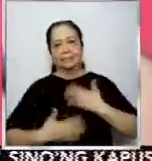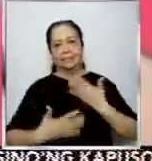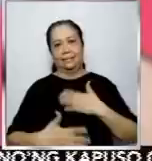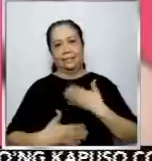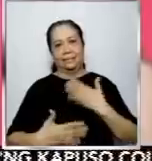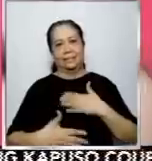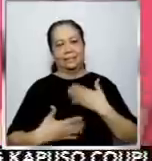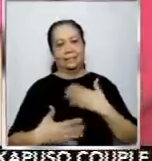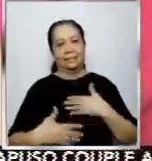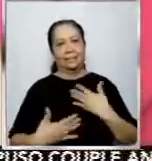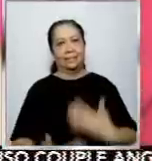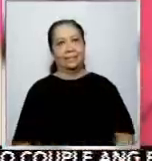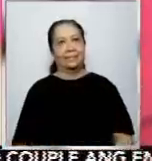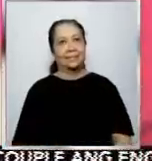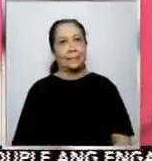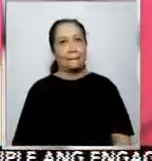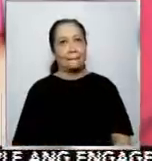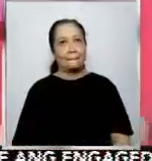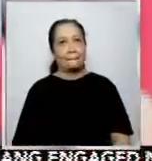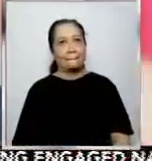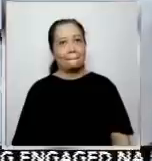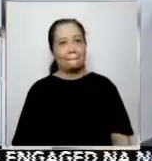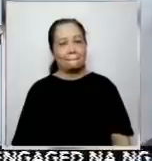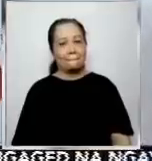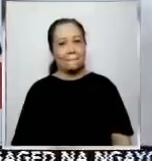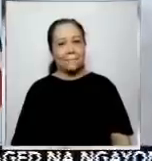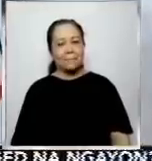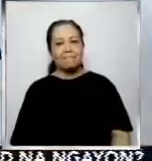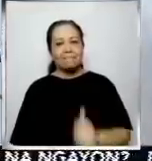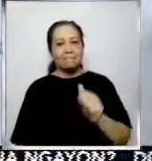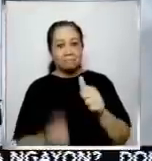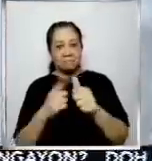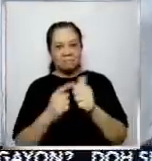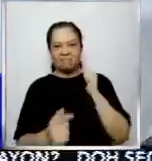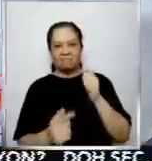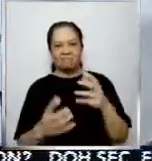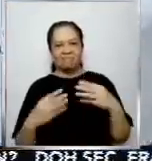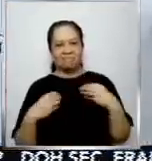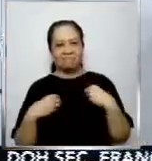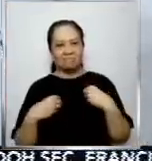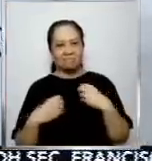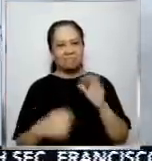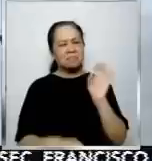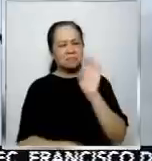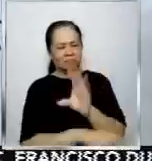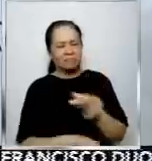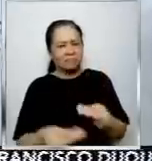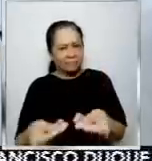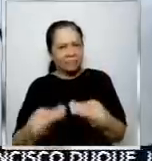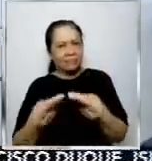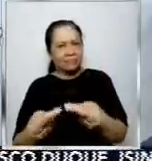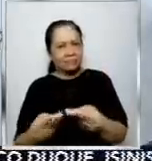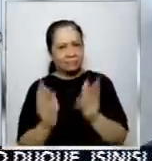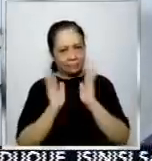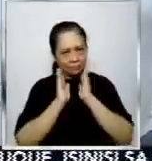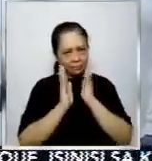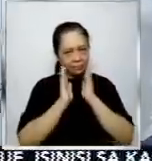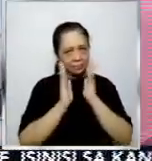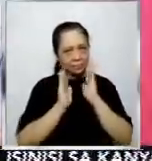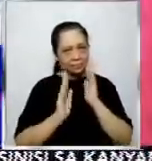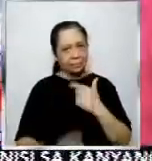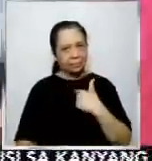Ayaw pa nga niyang tanggapin ang pera kung hindi ko pinilit lang. Nahiya lang po ako, naabalan po kayo. Ay hindi po, hindi